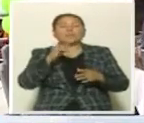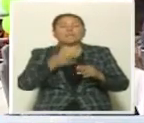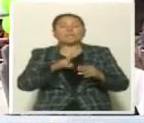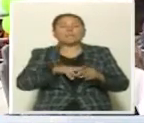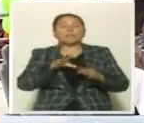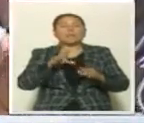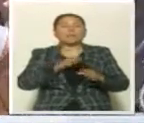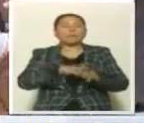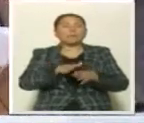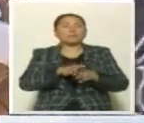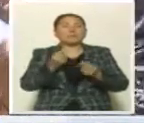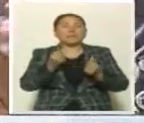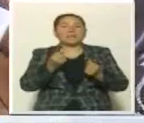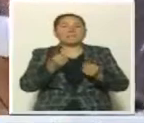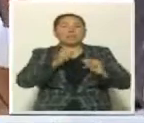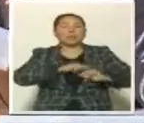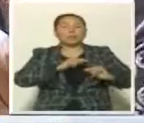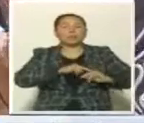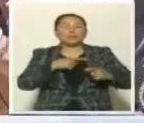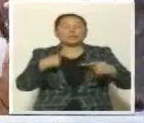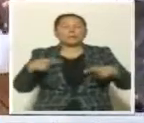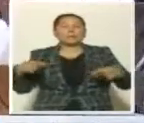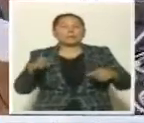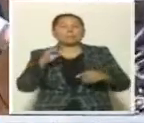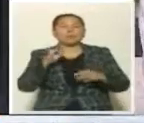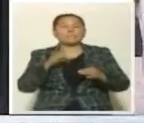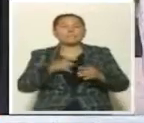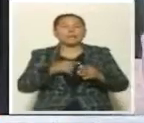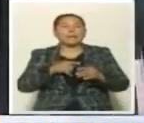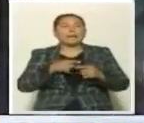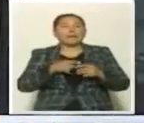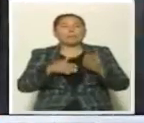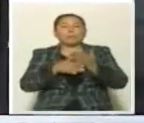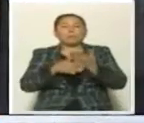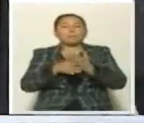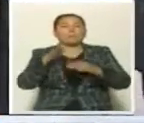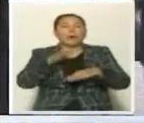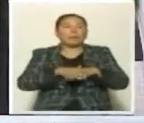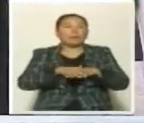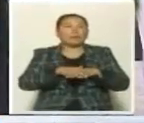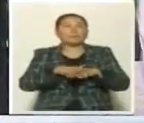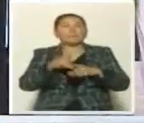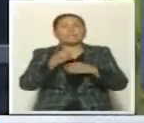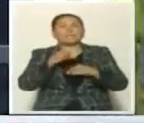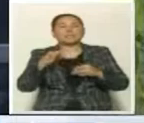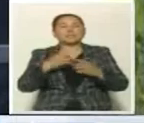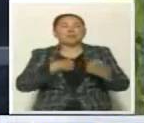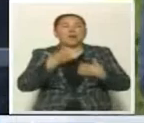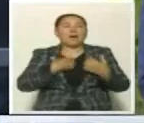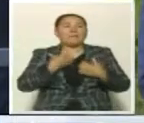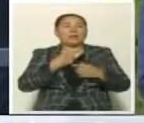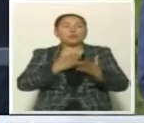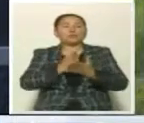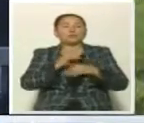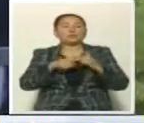холдинг, осуществляющий финансовую деятельность, розничные брокерские операции, инвестиционно-банковские, андеррайтинговые и страховые услуги через